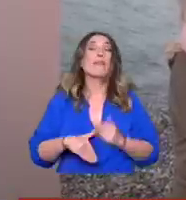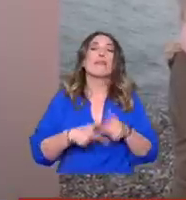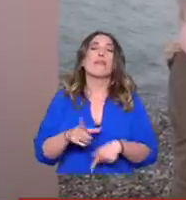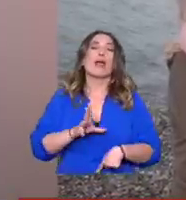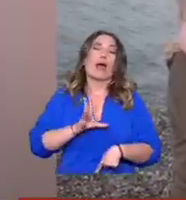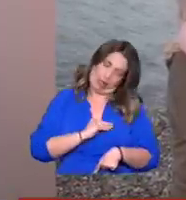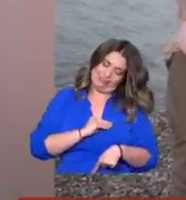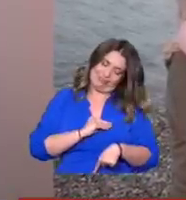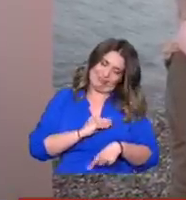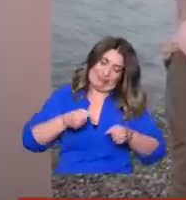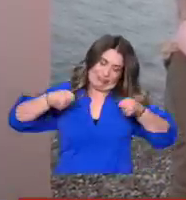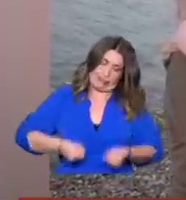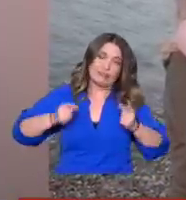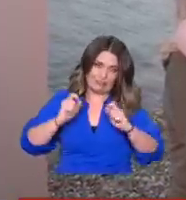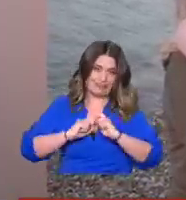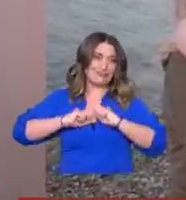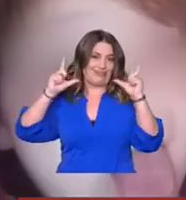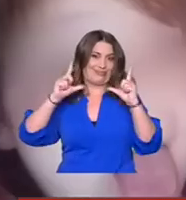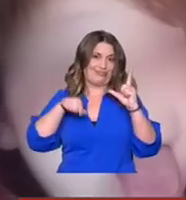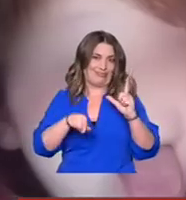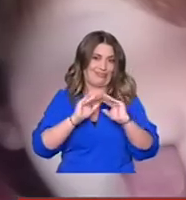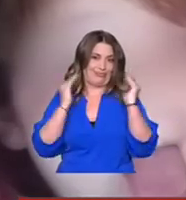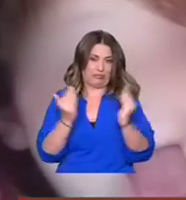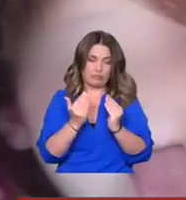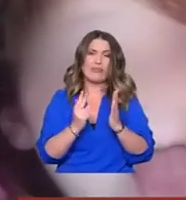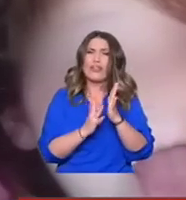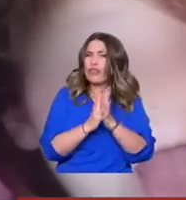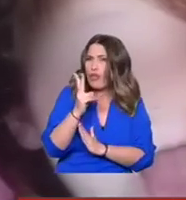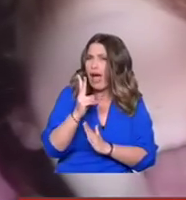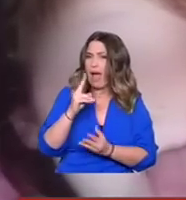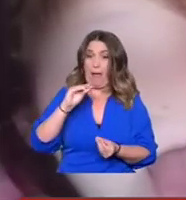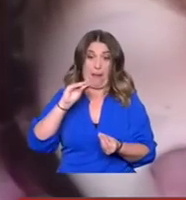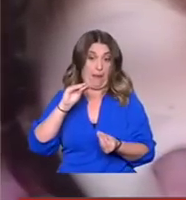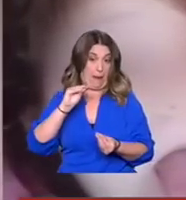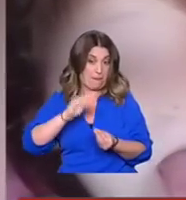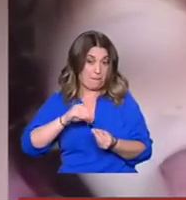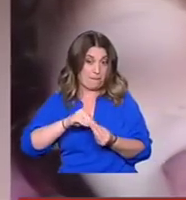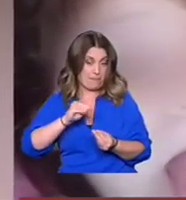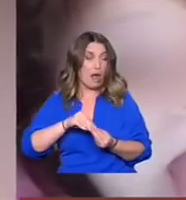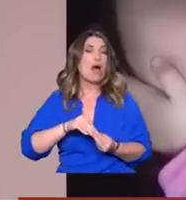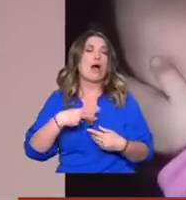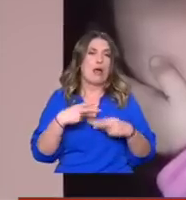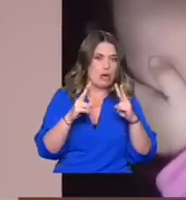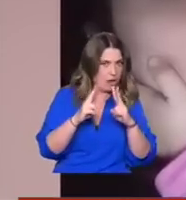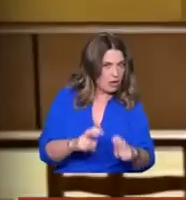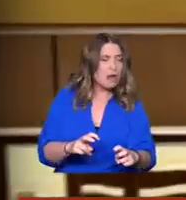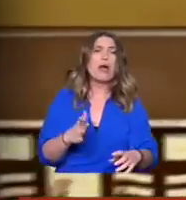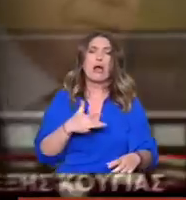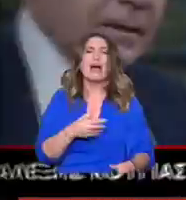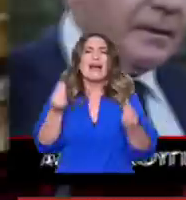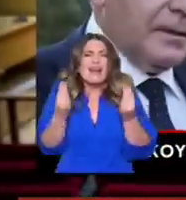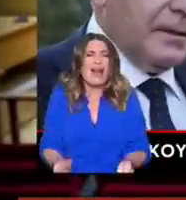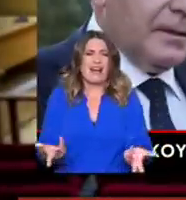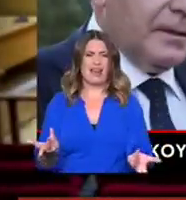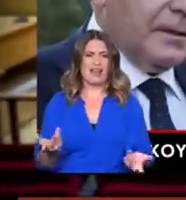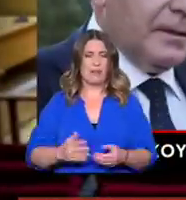την ανακοπή, όταν νοσηλευόταν στην εντατική εδώ, στις 12 Τετάρτου του 2021, όπου πάλι ήταν φυσιολογική καρδιά. Λέτε λοιπόν